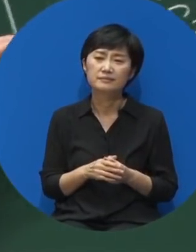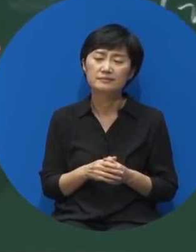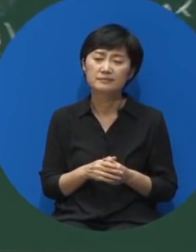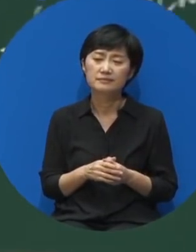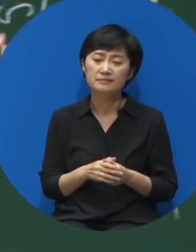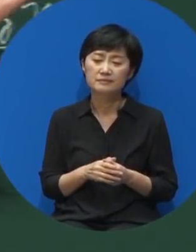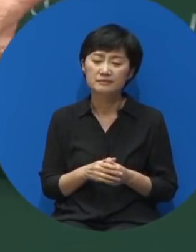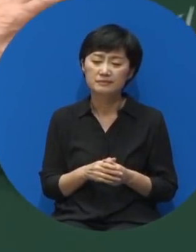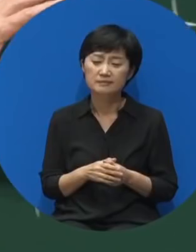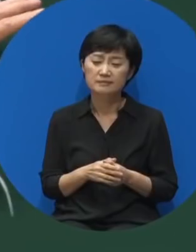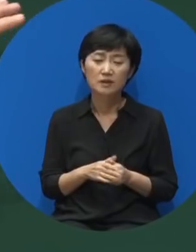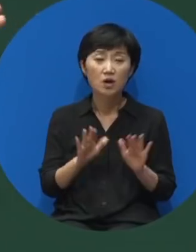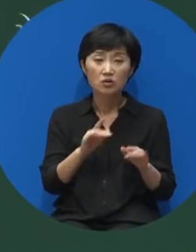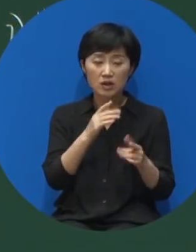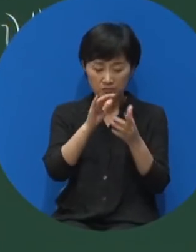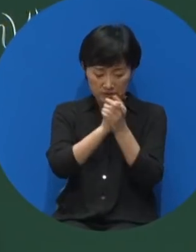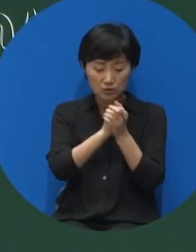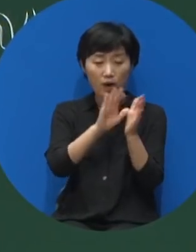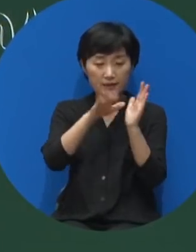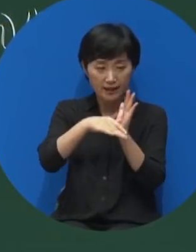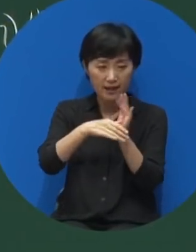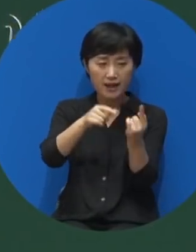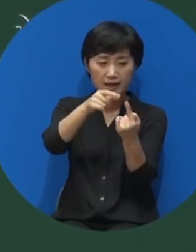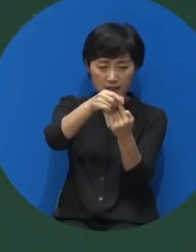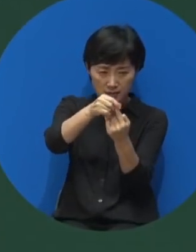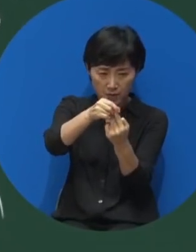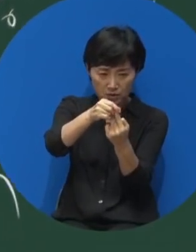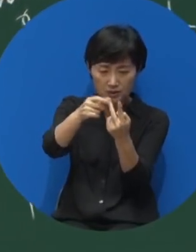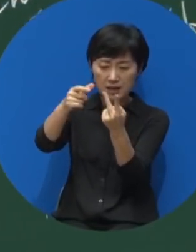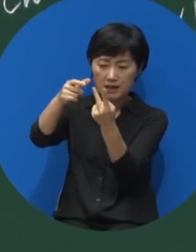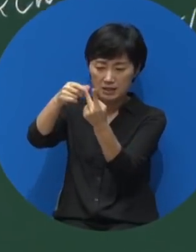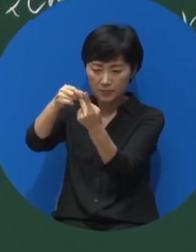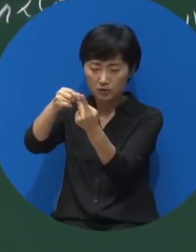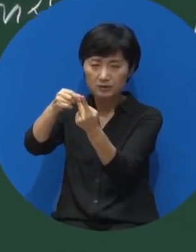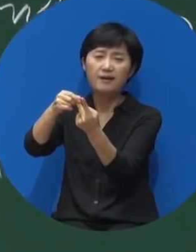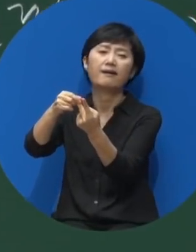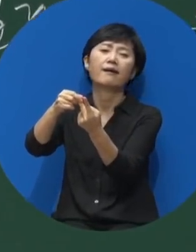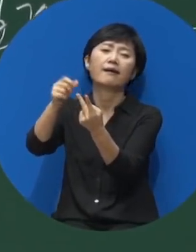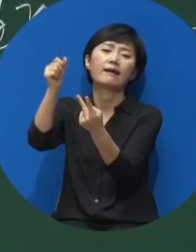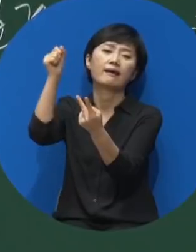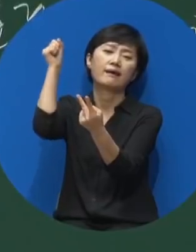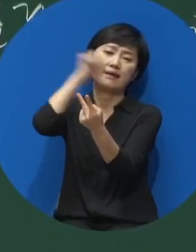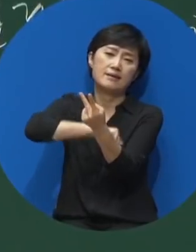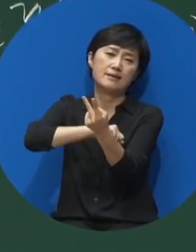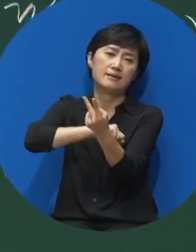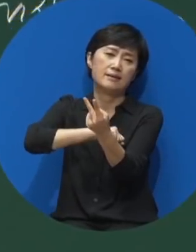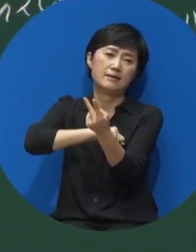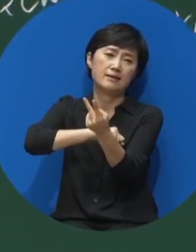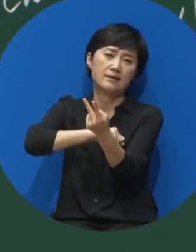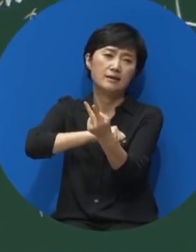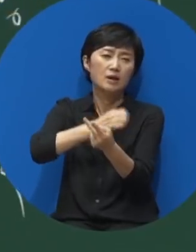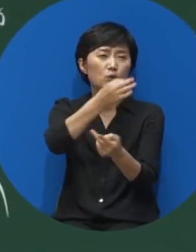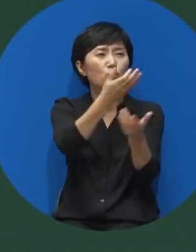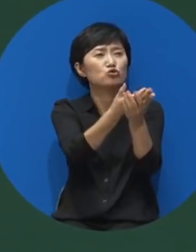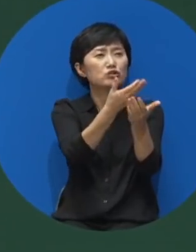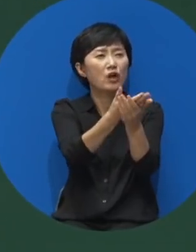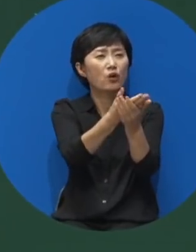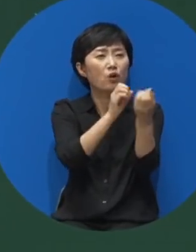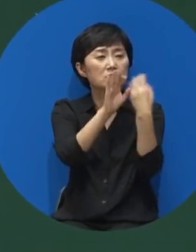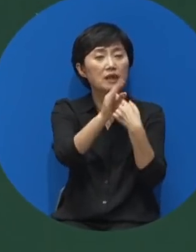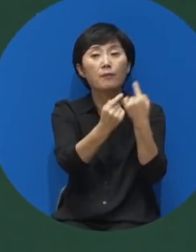如果我祷告求毛巾的话，毛巾就掉下来。求这个毛巾放到这边的话，这挪到这边。 이런 일이 벌어진다니까요. 이거 지금 달라고 할 때 응답 오는 것보다 더 중요한 일이 벌어져요.